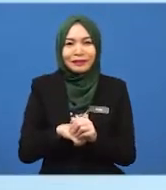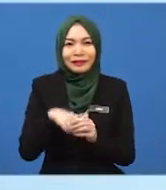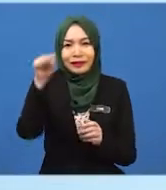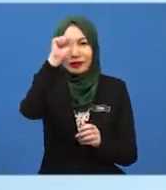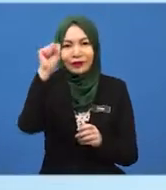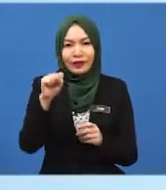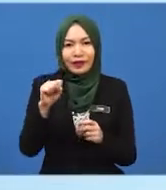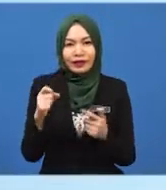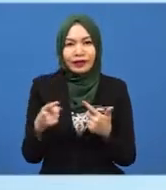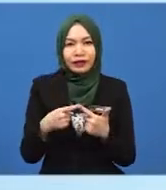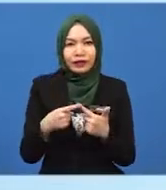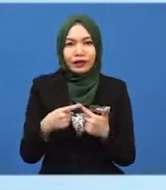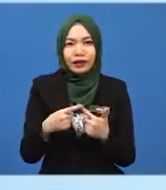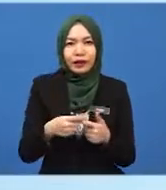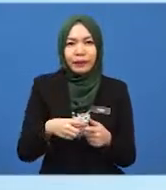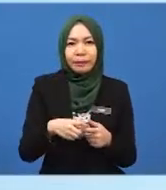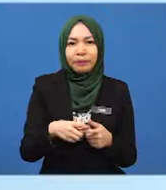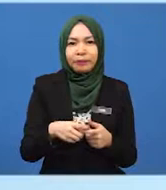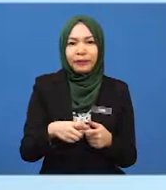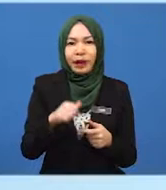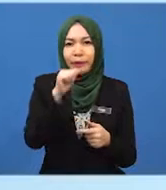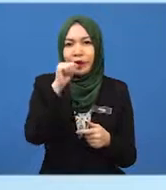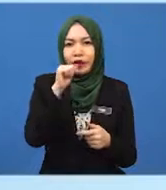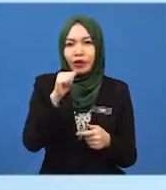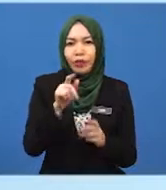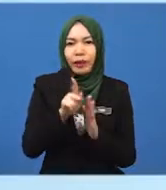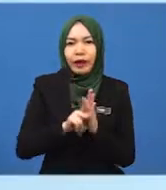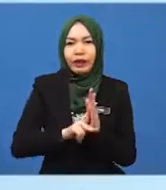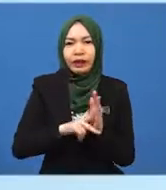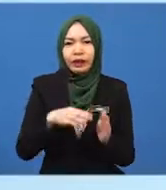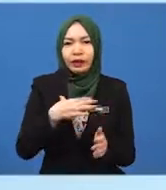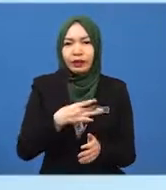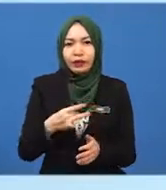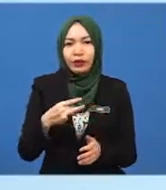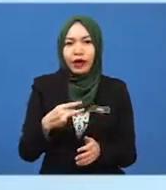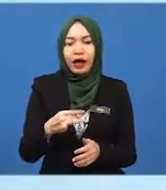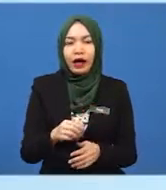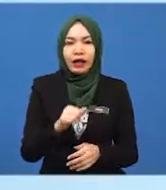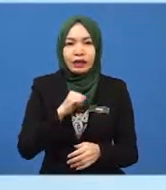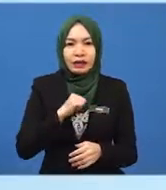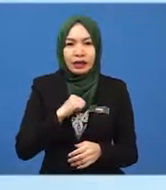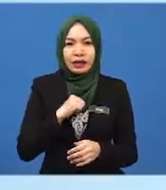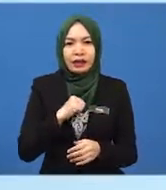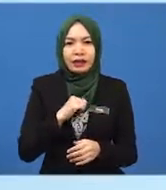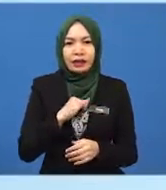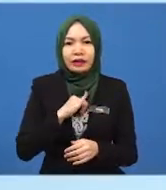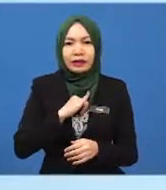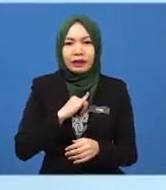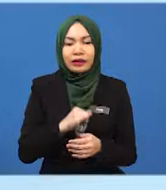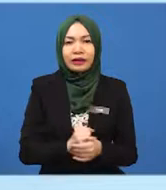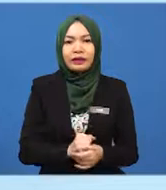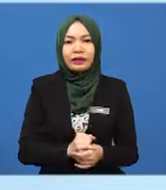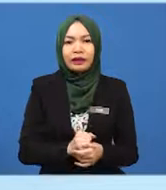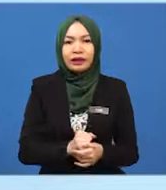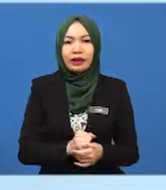Minuman kegemaran saya, tempat kosong, jus oren.